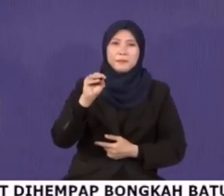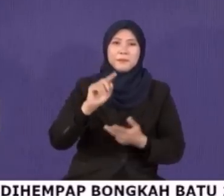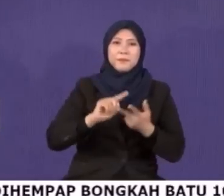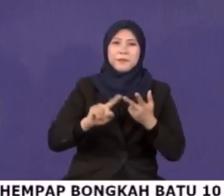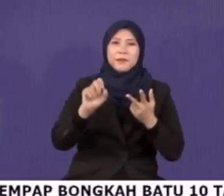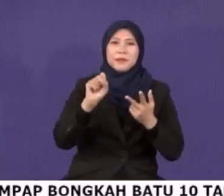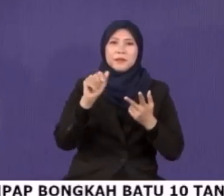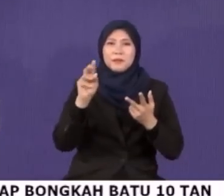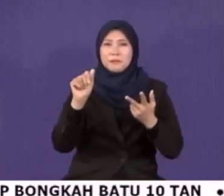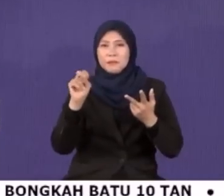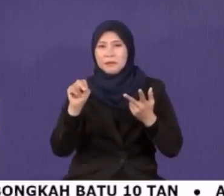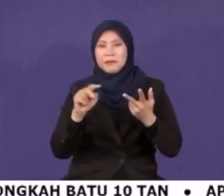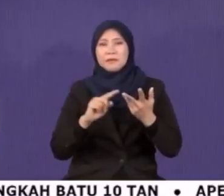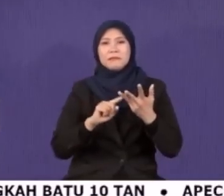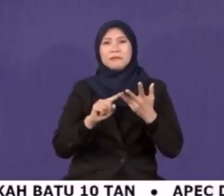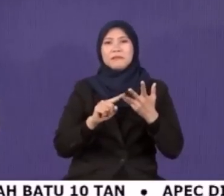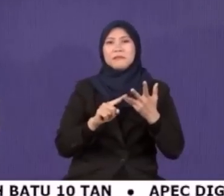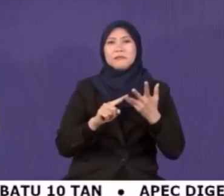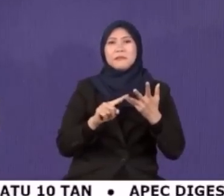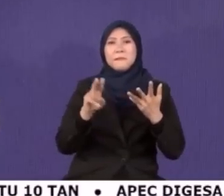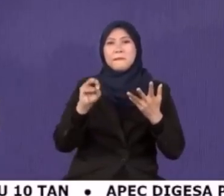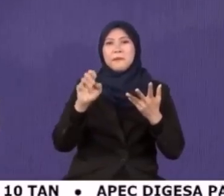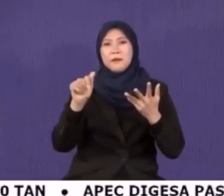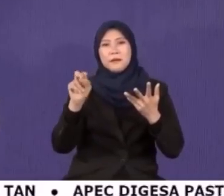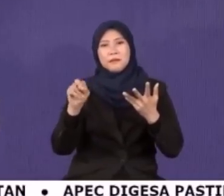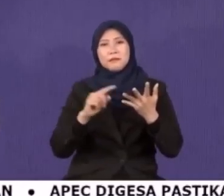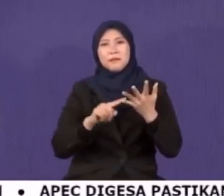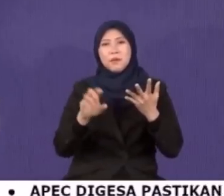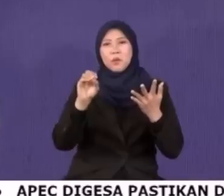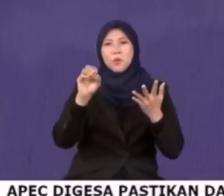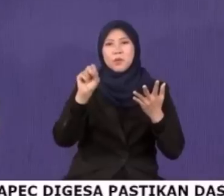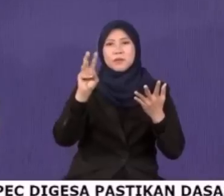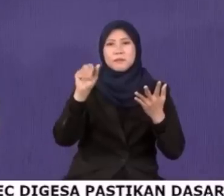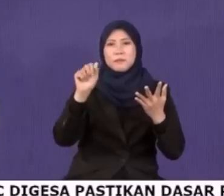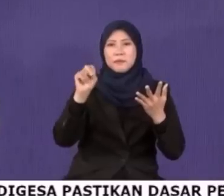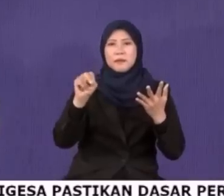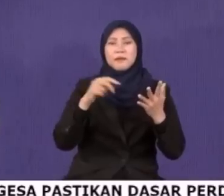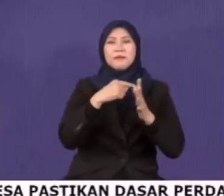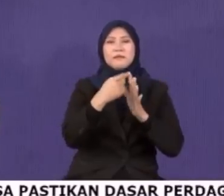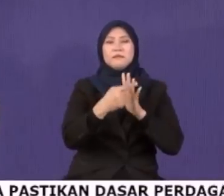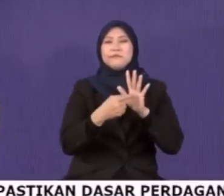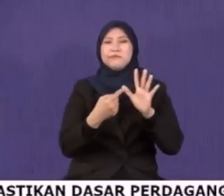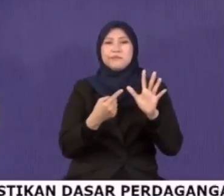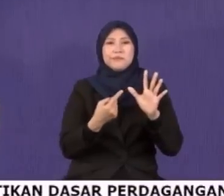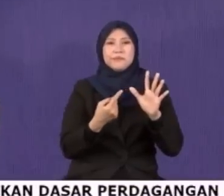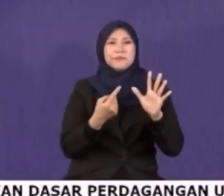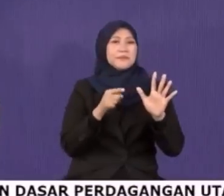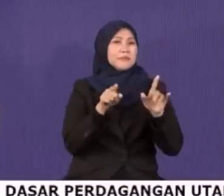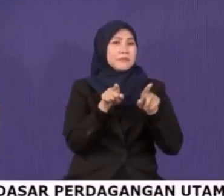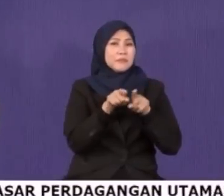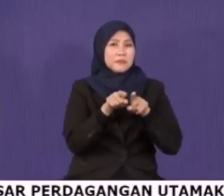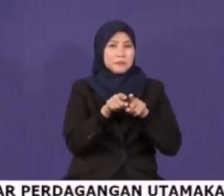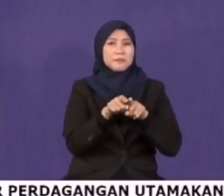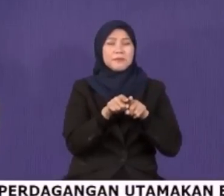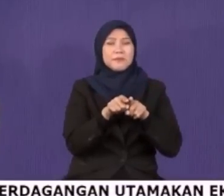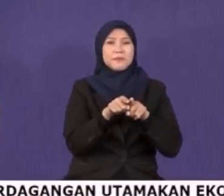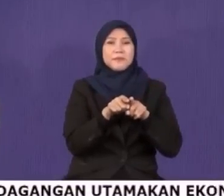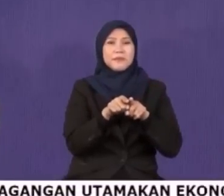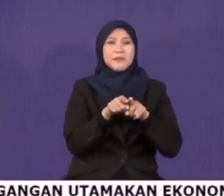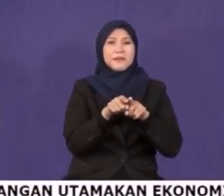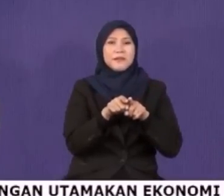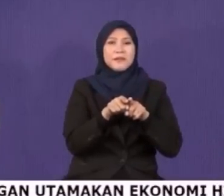Ismail kemudiannya Melan Usman Awang Christmas yang juga merupakan